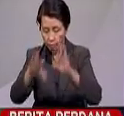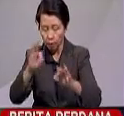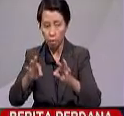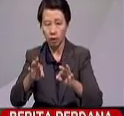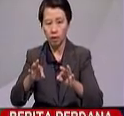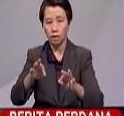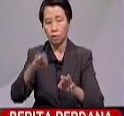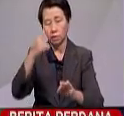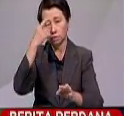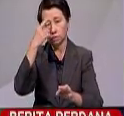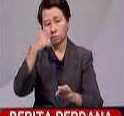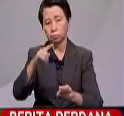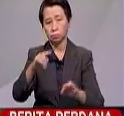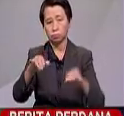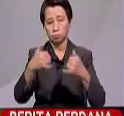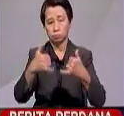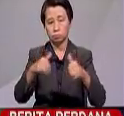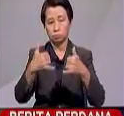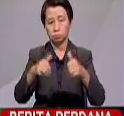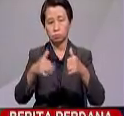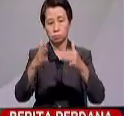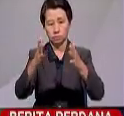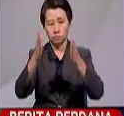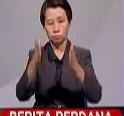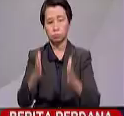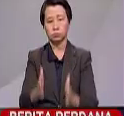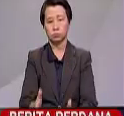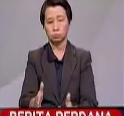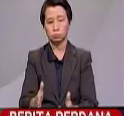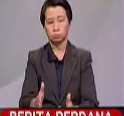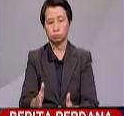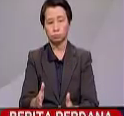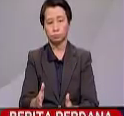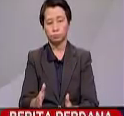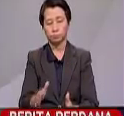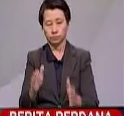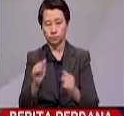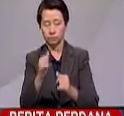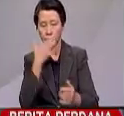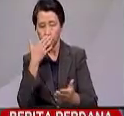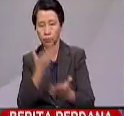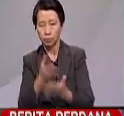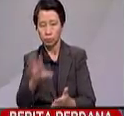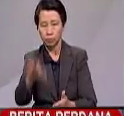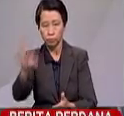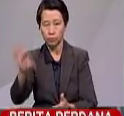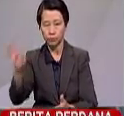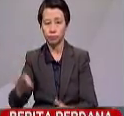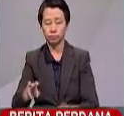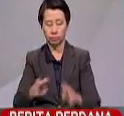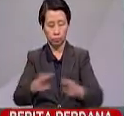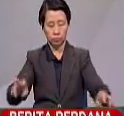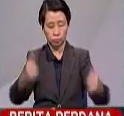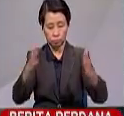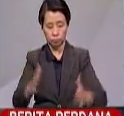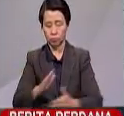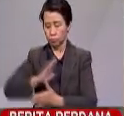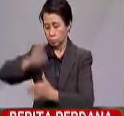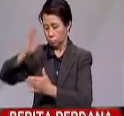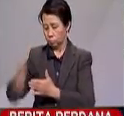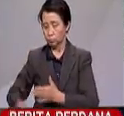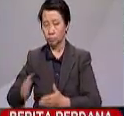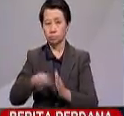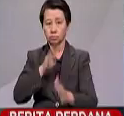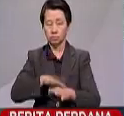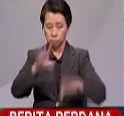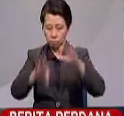have also good potential in players what I see at the moment. Barisan pemain akan dimuktamadkan semasa